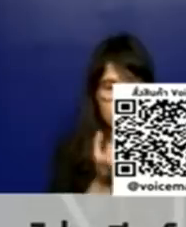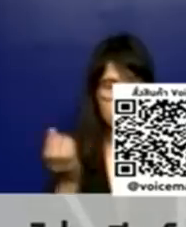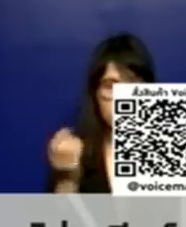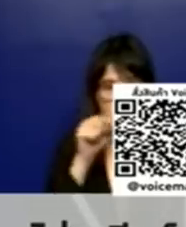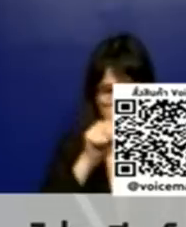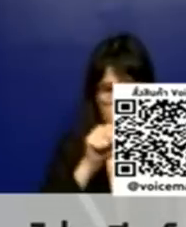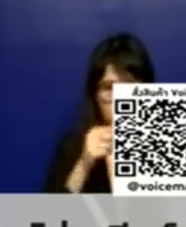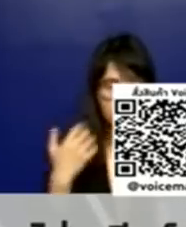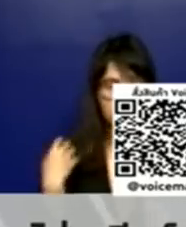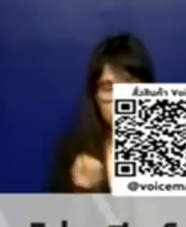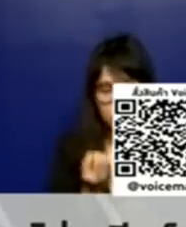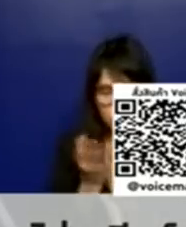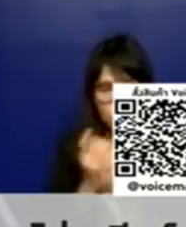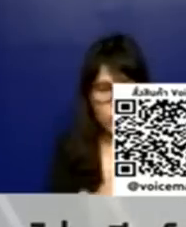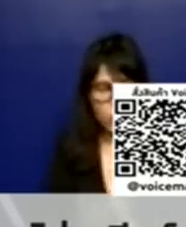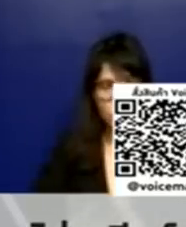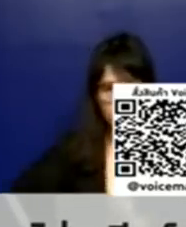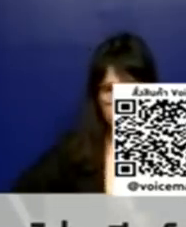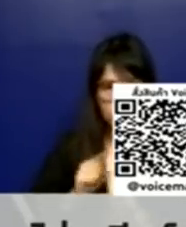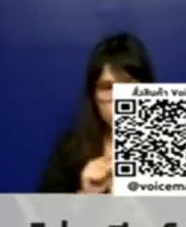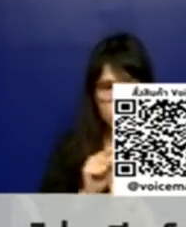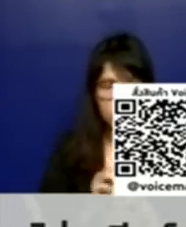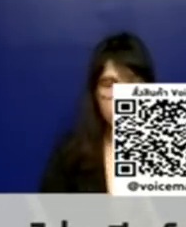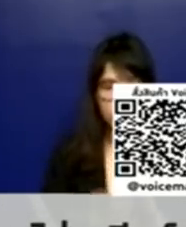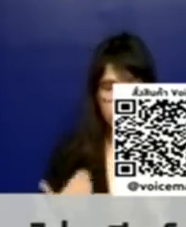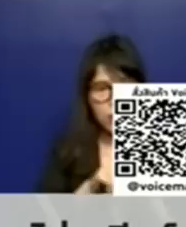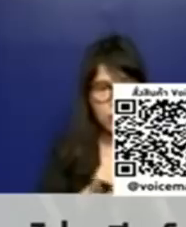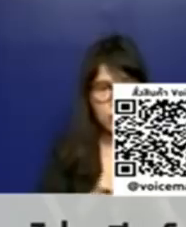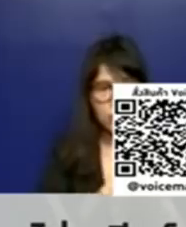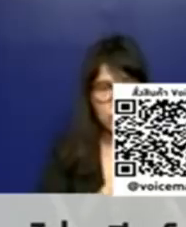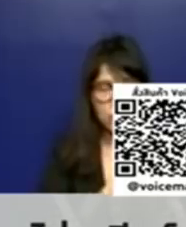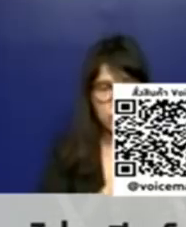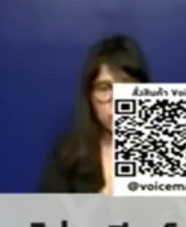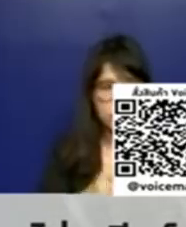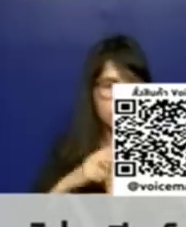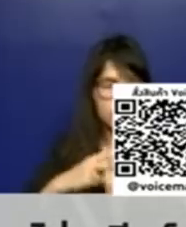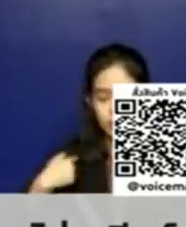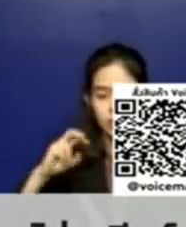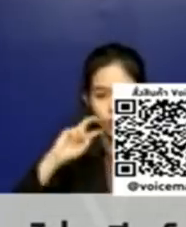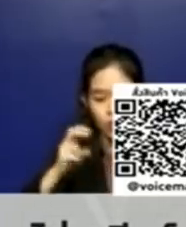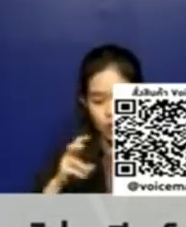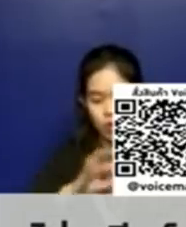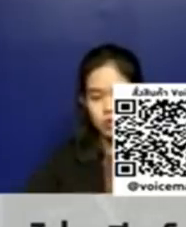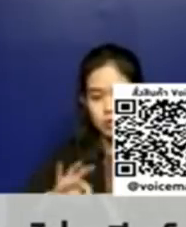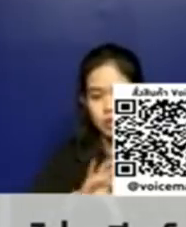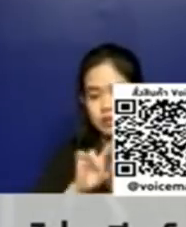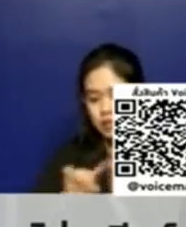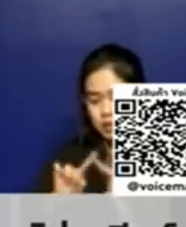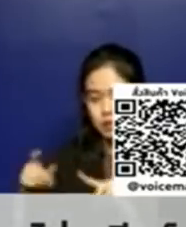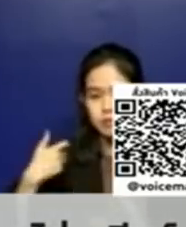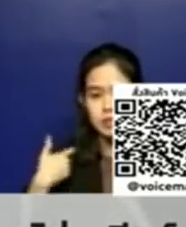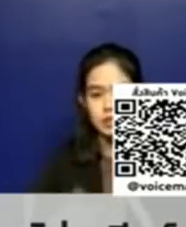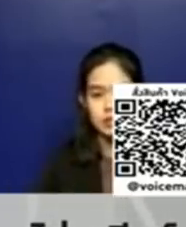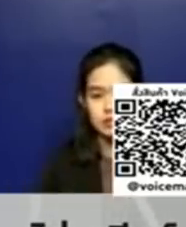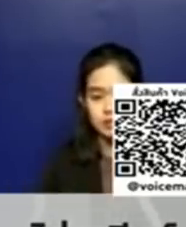มันต้องข้ามศตวรรษแน่ๆ คือพวกเราไม่ถึงแล้ว แล้วมันไม่จบที่รุ่นเราไงคือไอ้ตัวแบบระบบเดียวกันหรือว่าราคาถูกเนี่ยมันจะไม่จบ